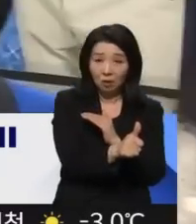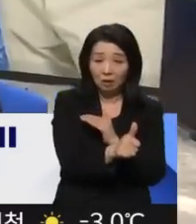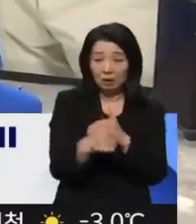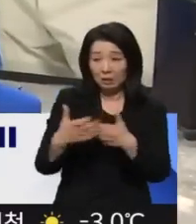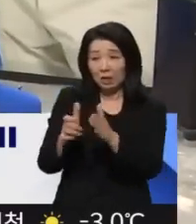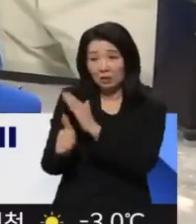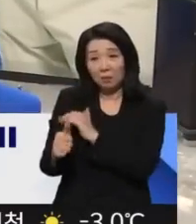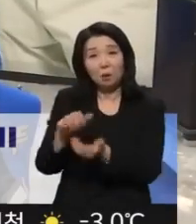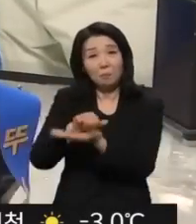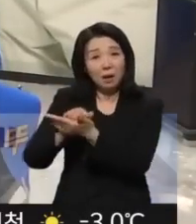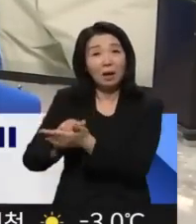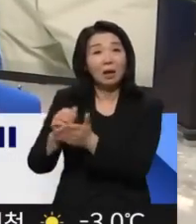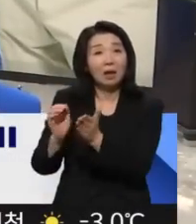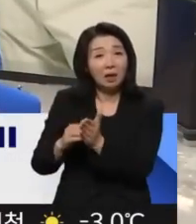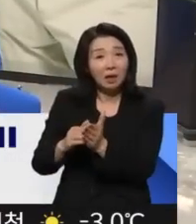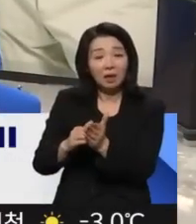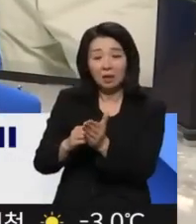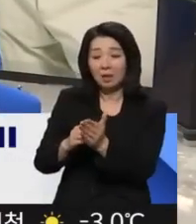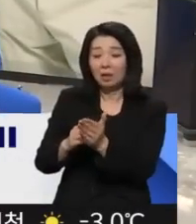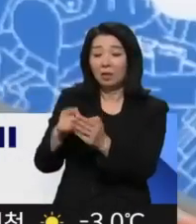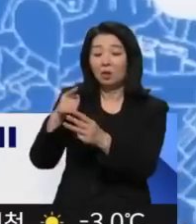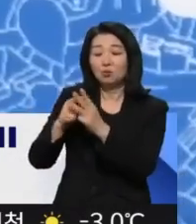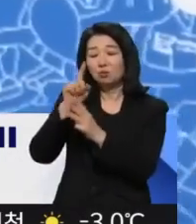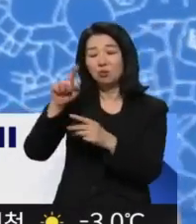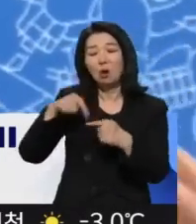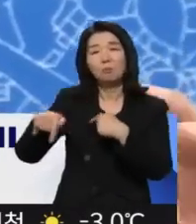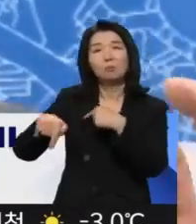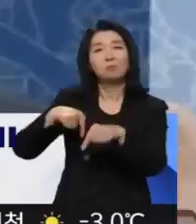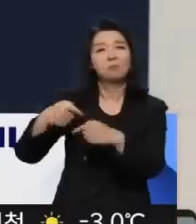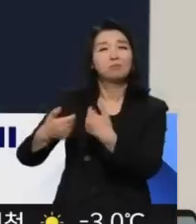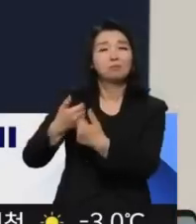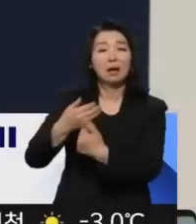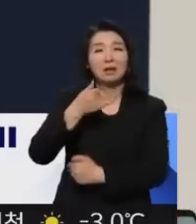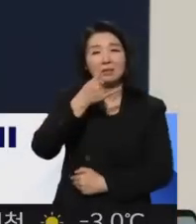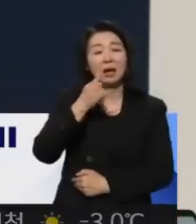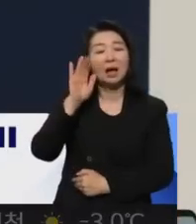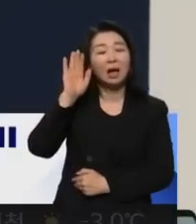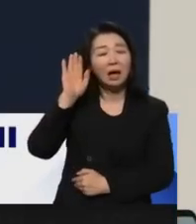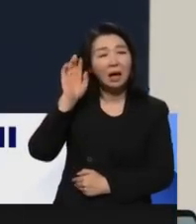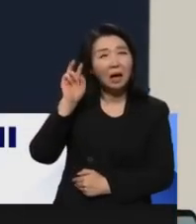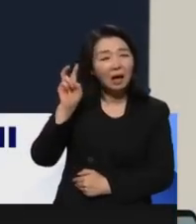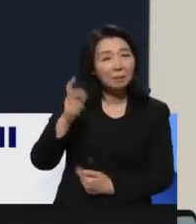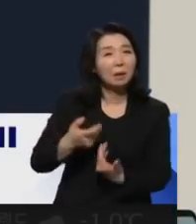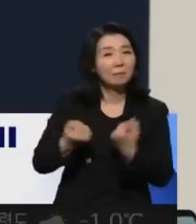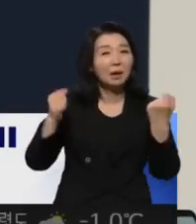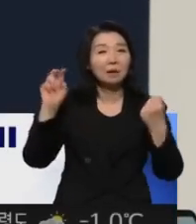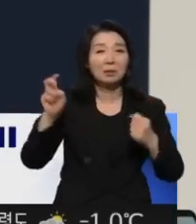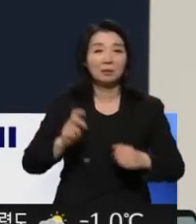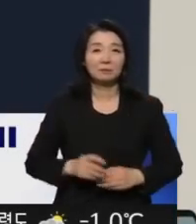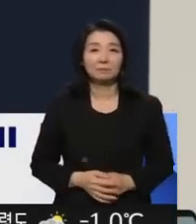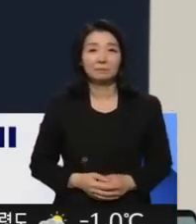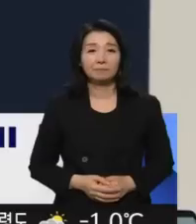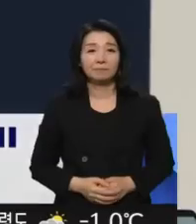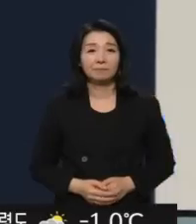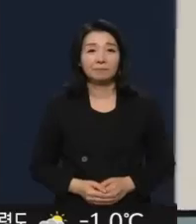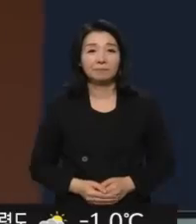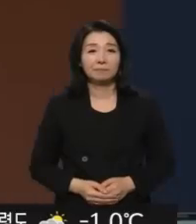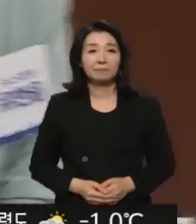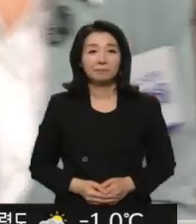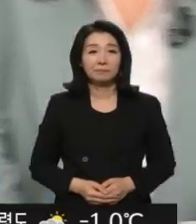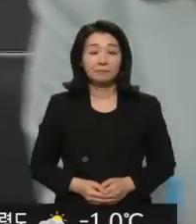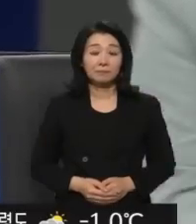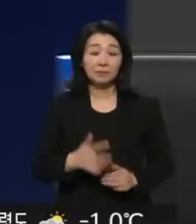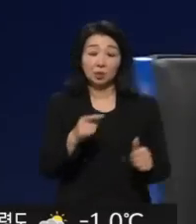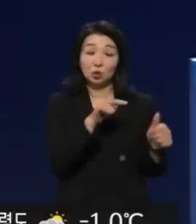되면 집권당과 윤석열 정부와의 불협화음 때문에 아마 유지되지 않을 거라고 설명하기도 했습니다. 네, 송